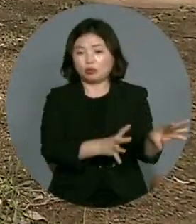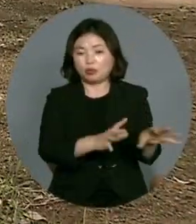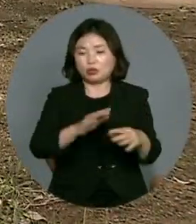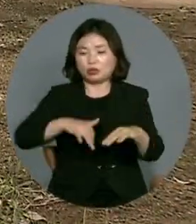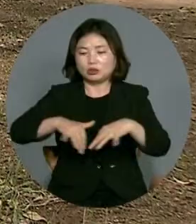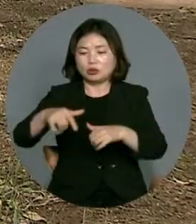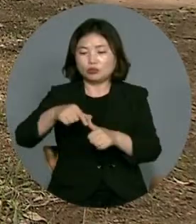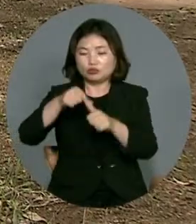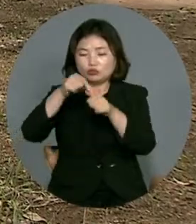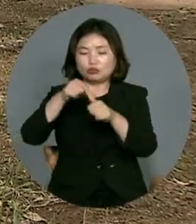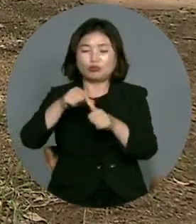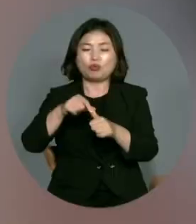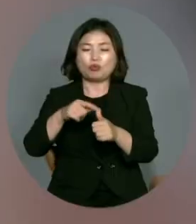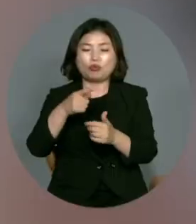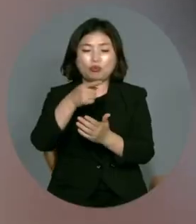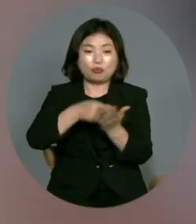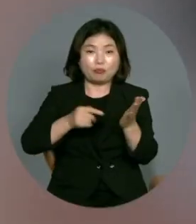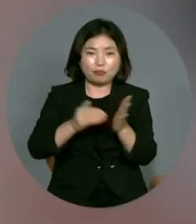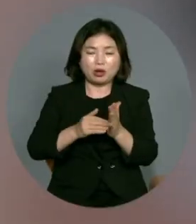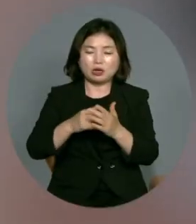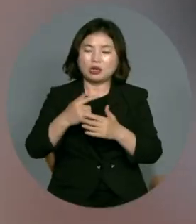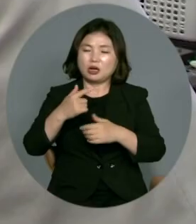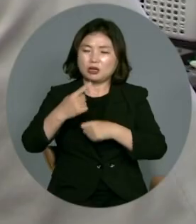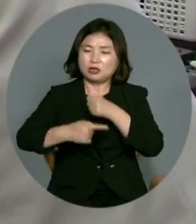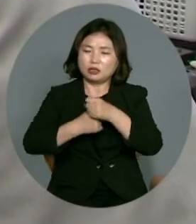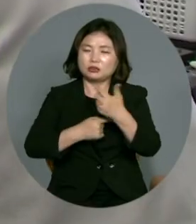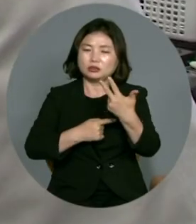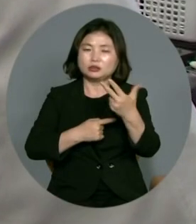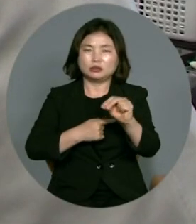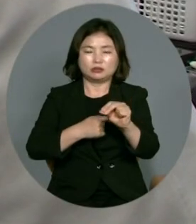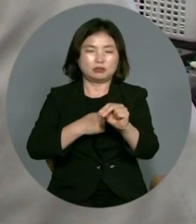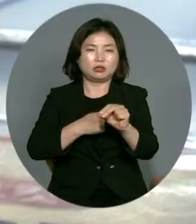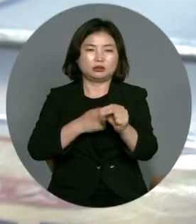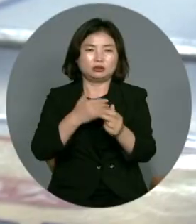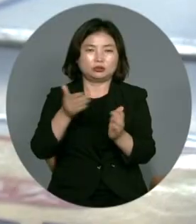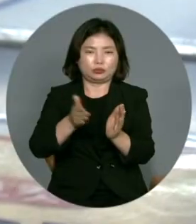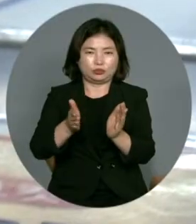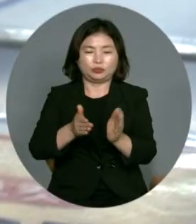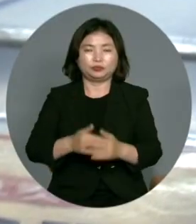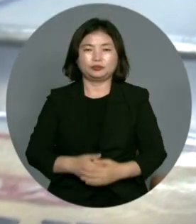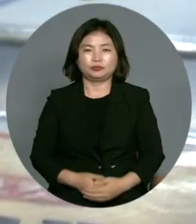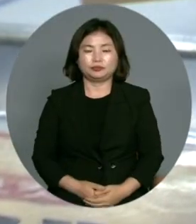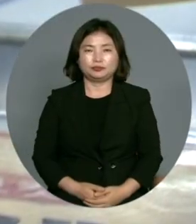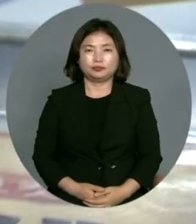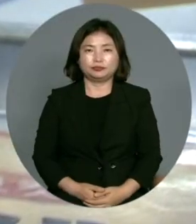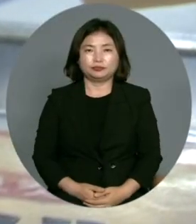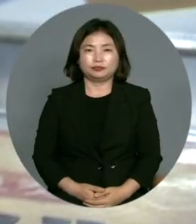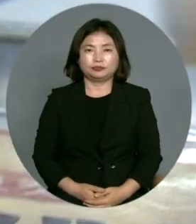구조돼 중성화 수술을 받는 고양이는 한 해 7만 마리에 이릅니다. MBC 뉴스 손은민입니다.